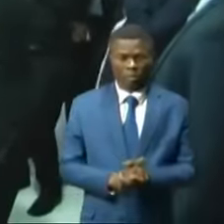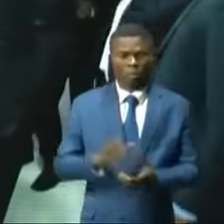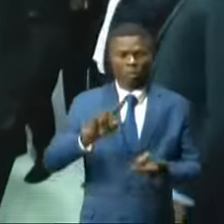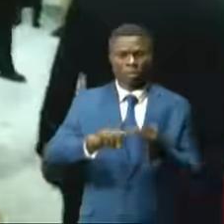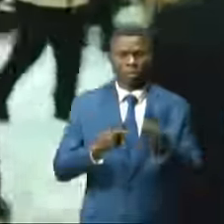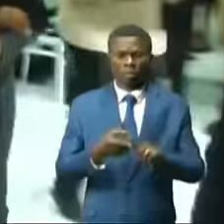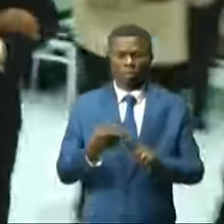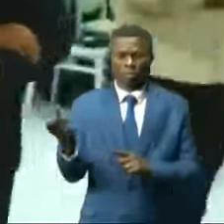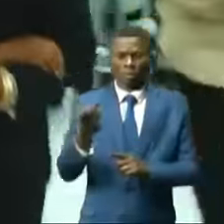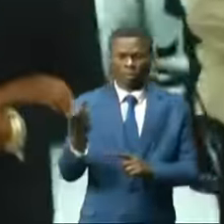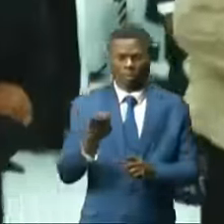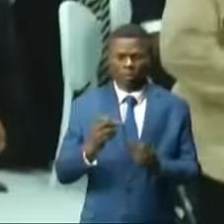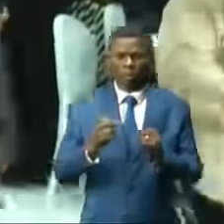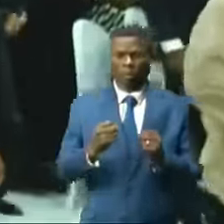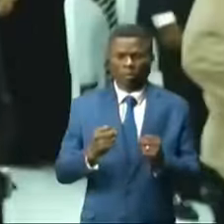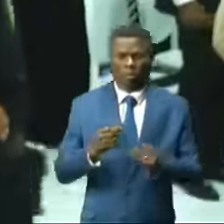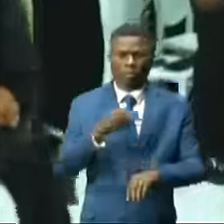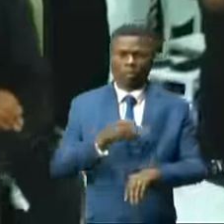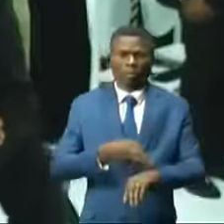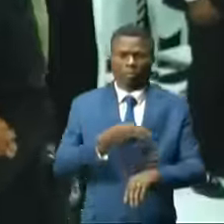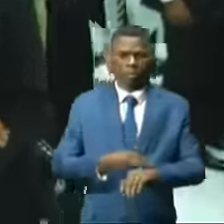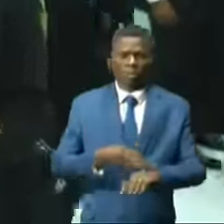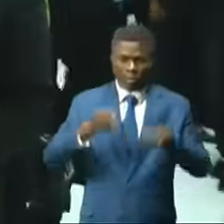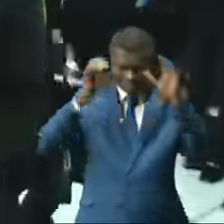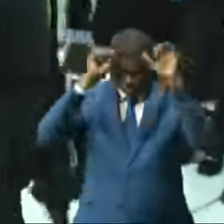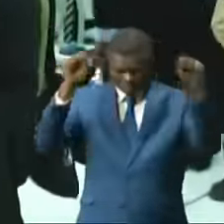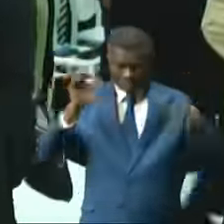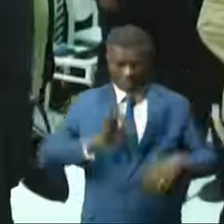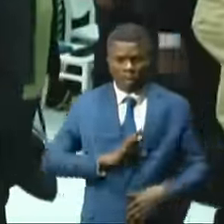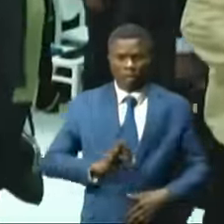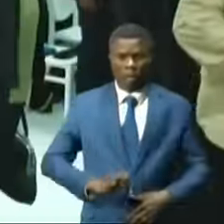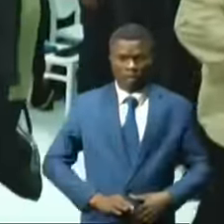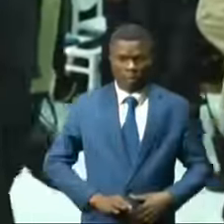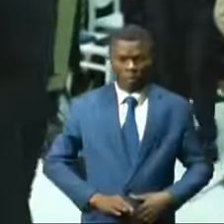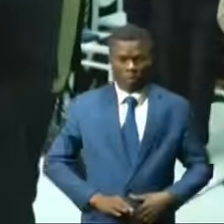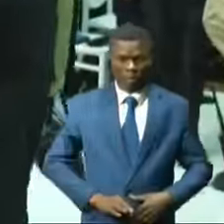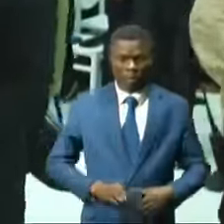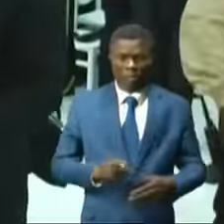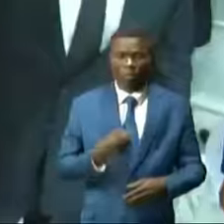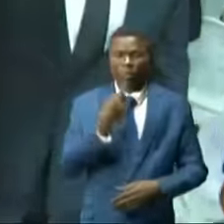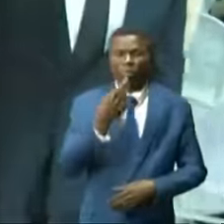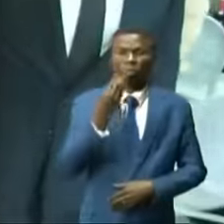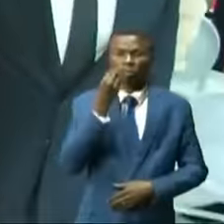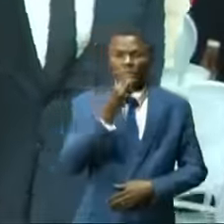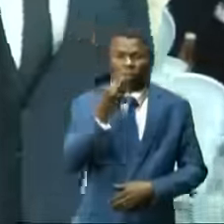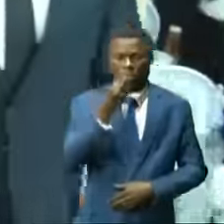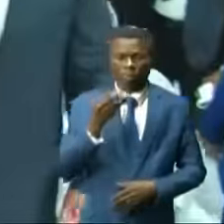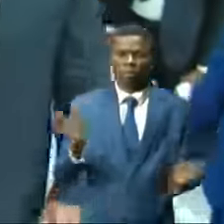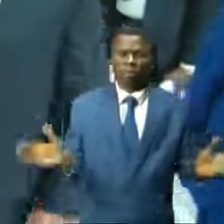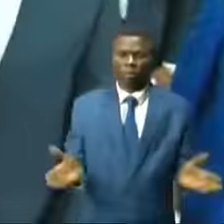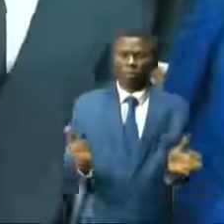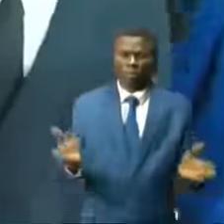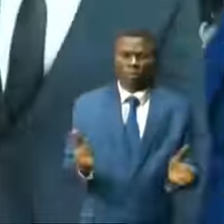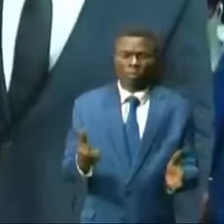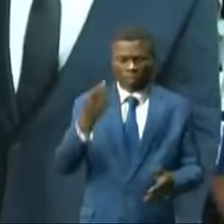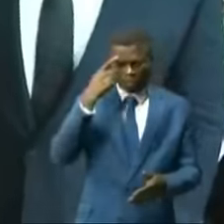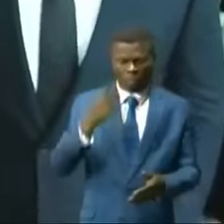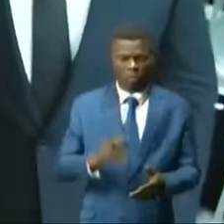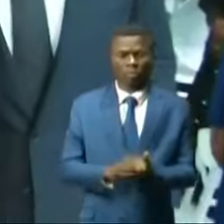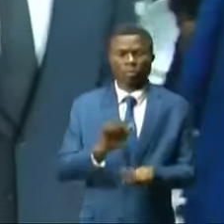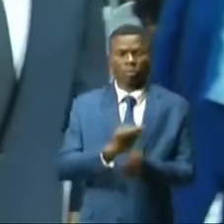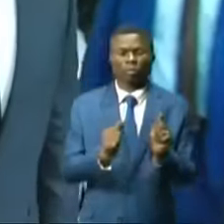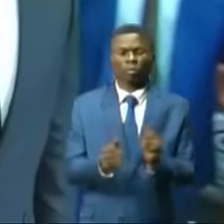deux personnalités, le temps pour le président Tshisekedi de placer quelques mots de réconfort pour cette